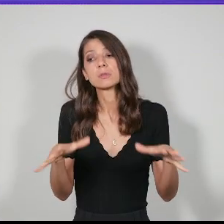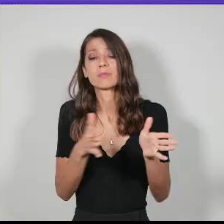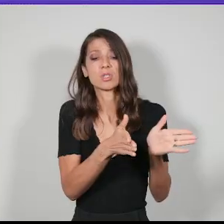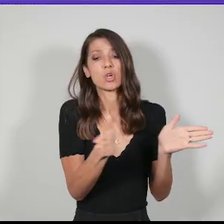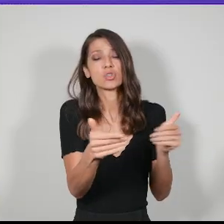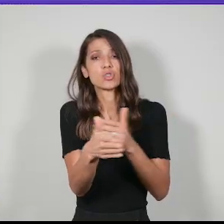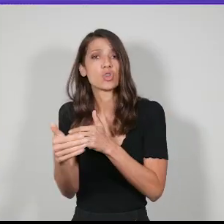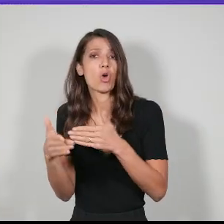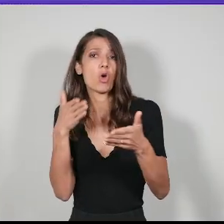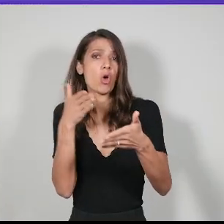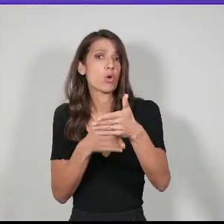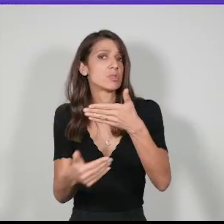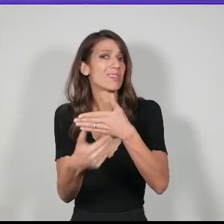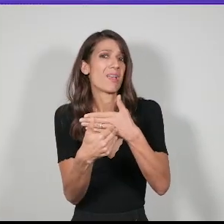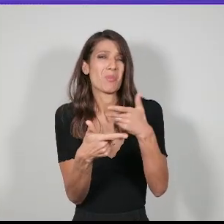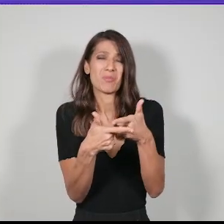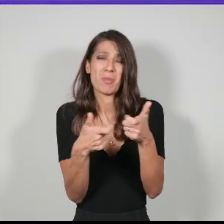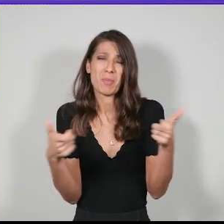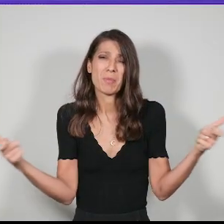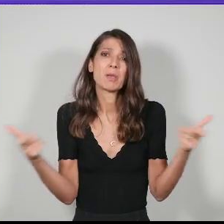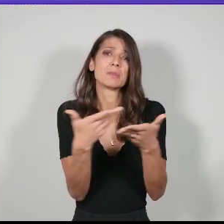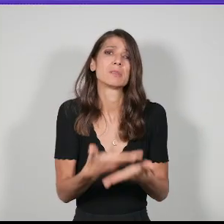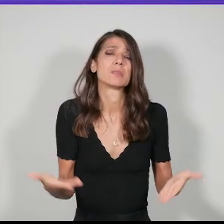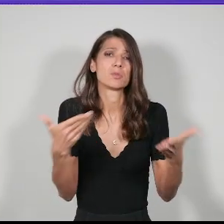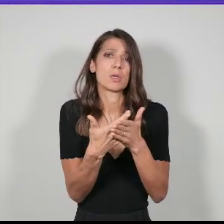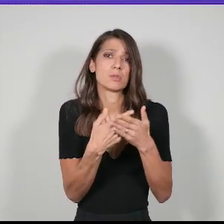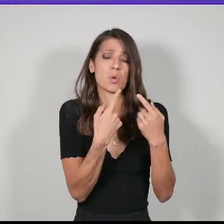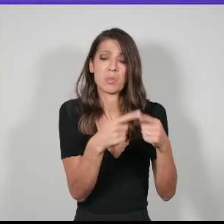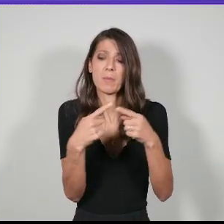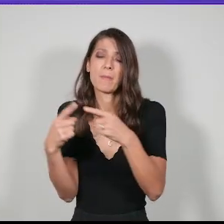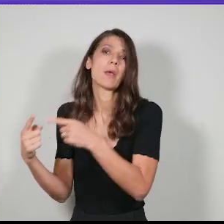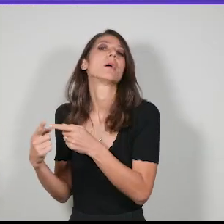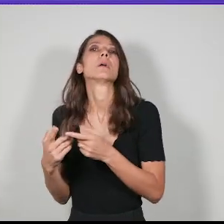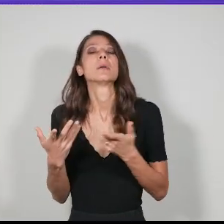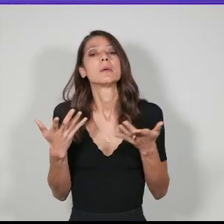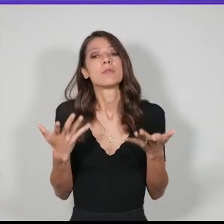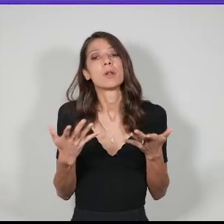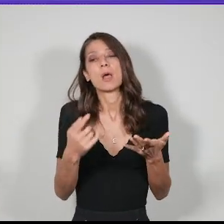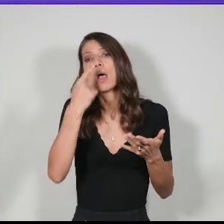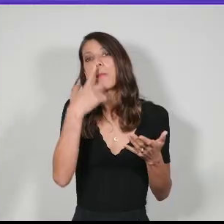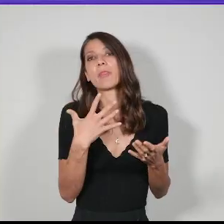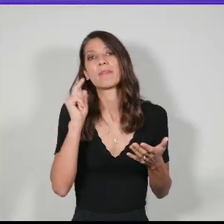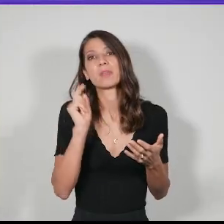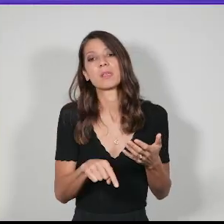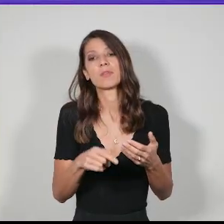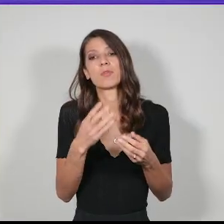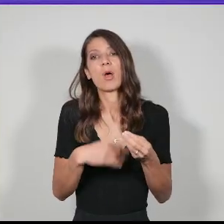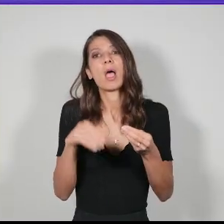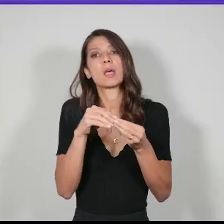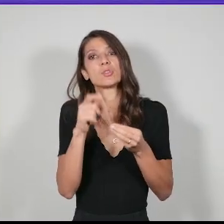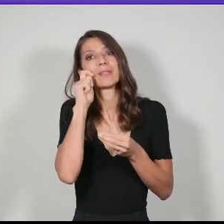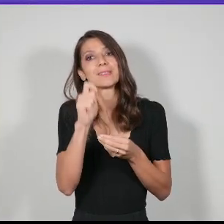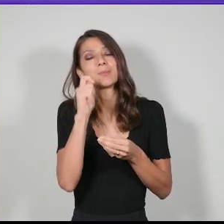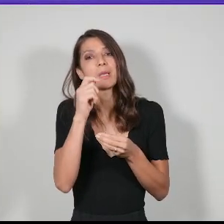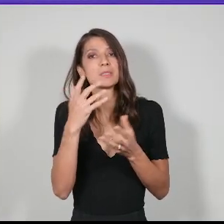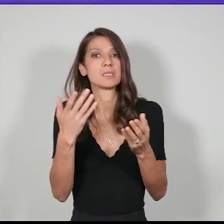pathologies sont différentes, les causes de handicap, etc. et les situations sont contrastées. Donc là, je pense qu'il faudrait rajouter une expertise supplémentaire